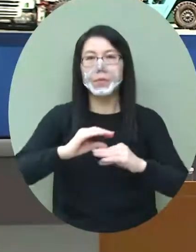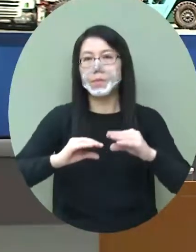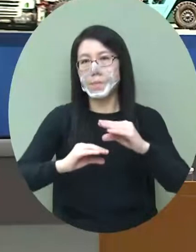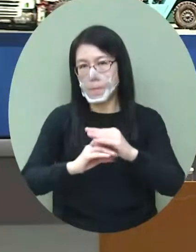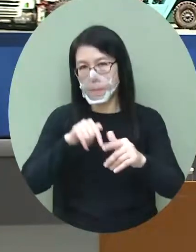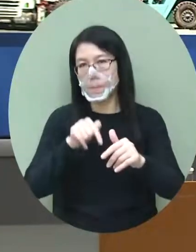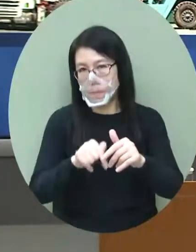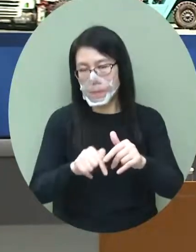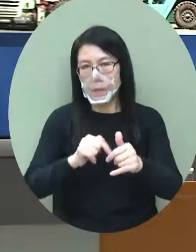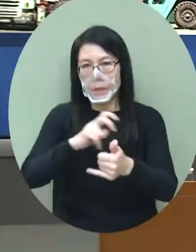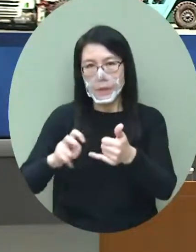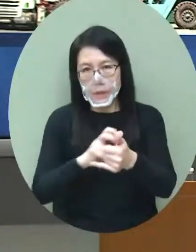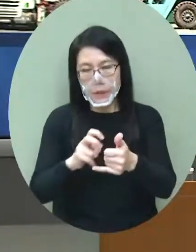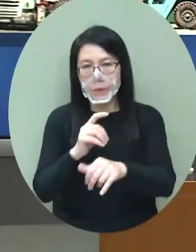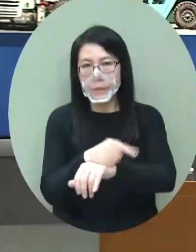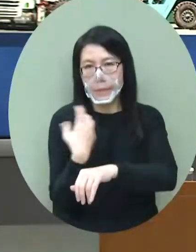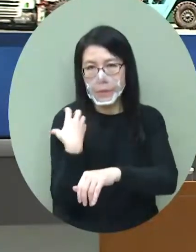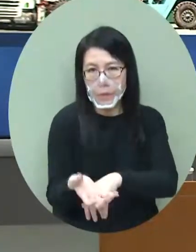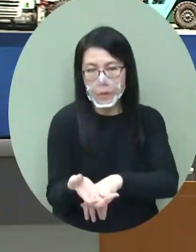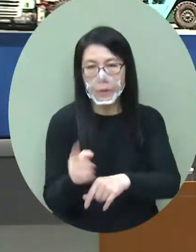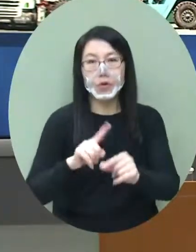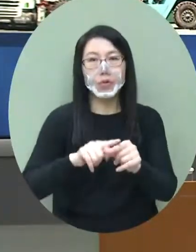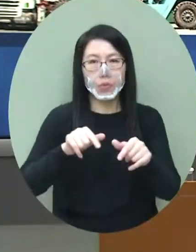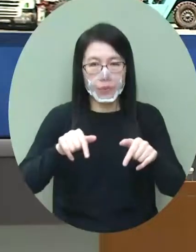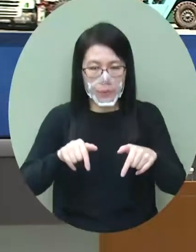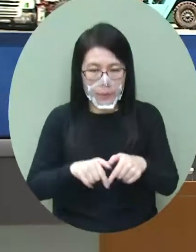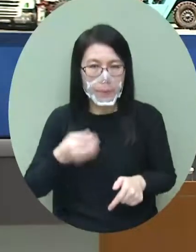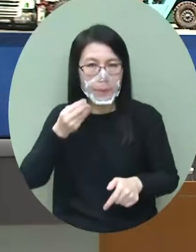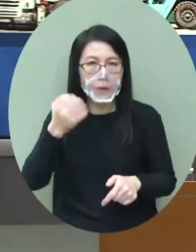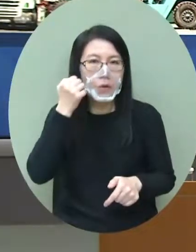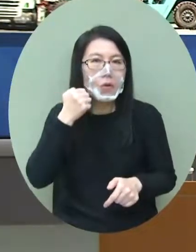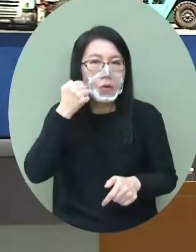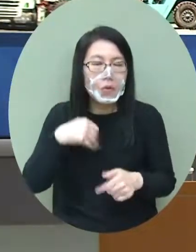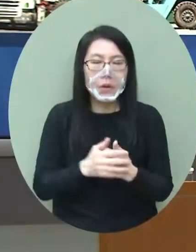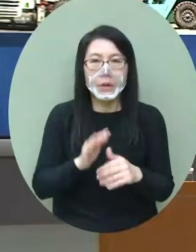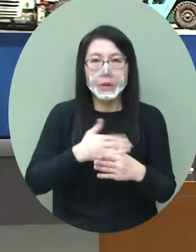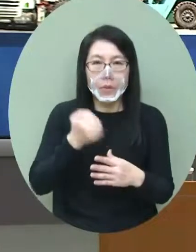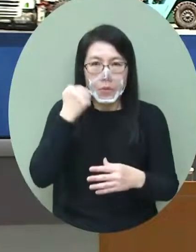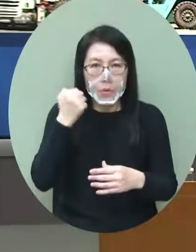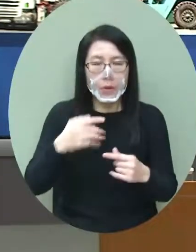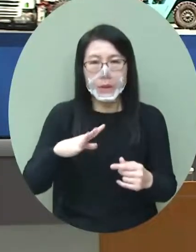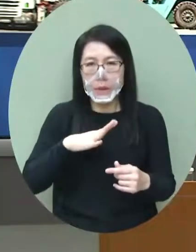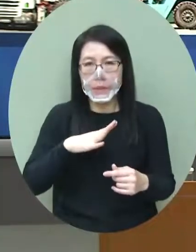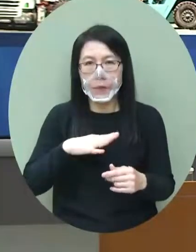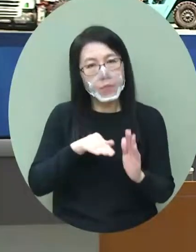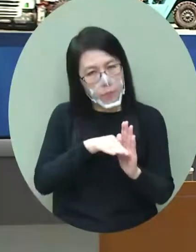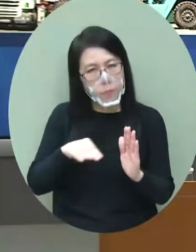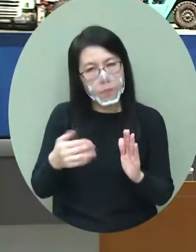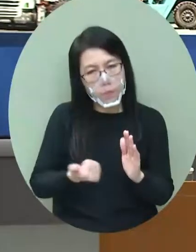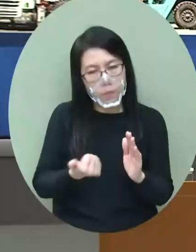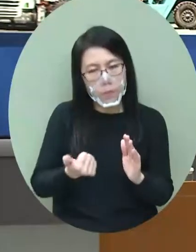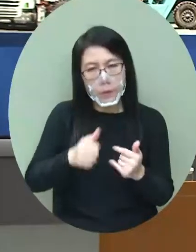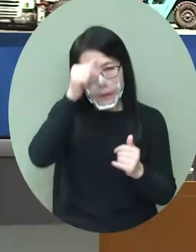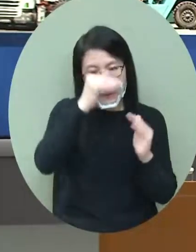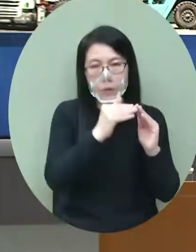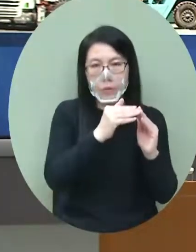为治疗及暂托的中心，也是给长者的。因为有些长者的情况是比较稳定，